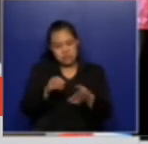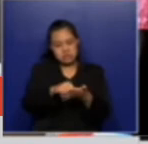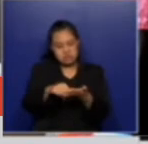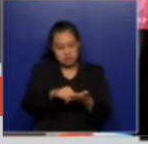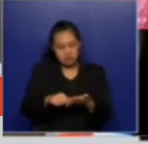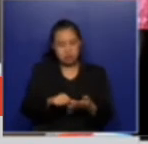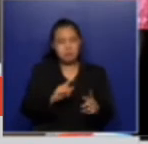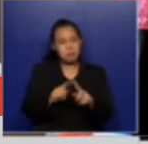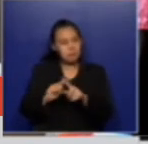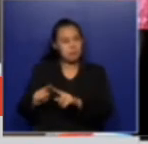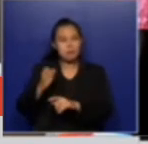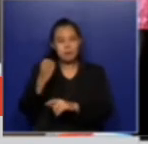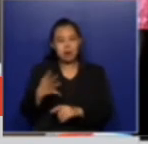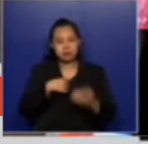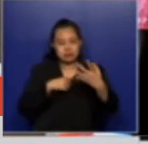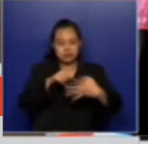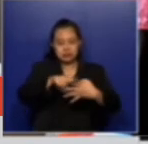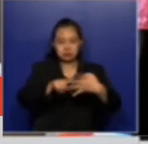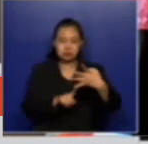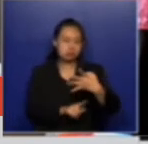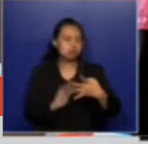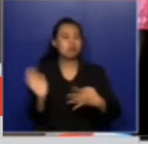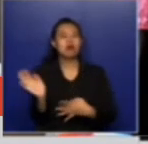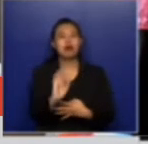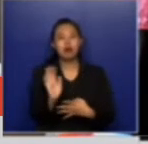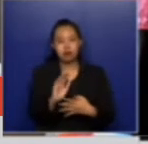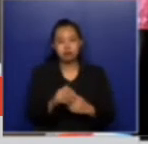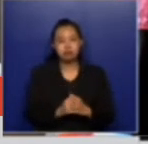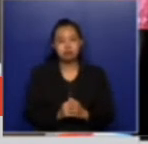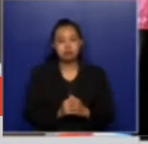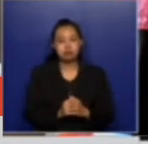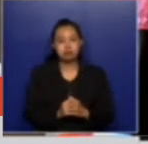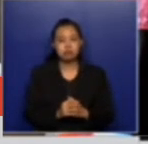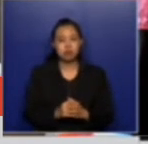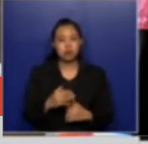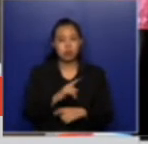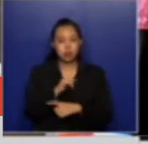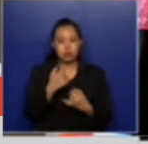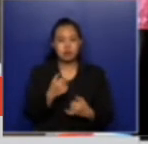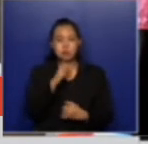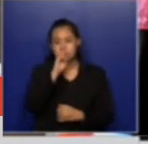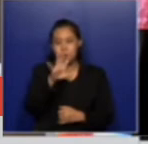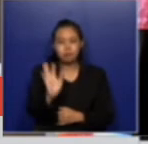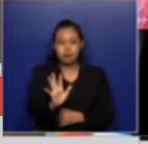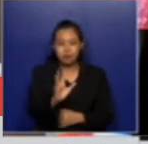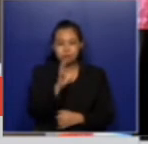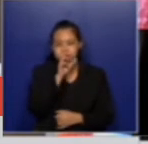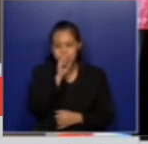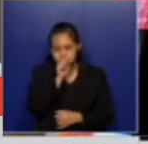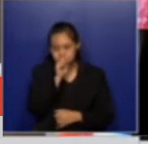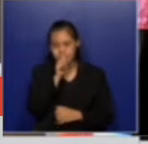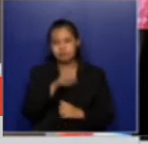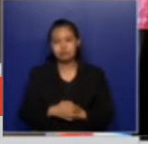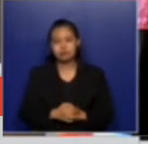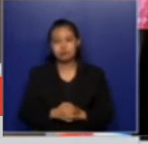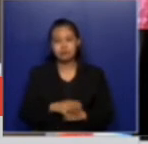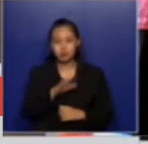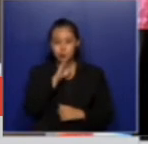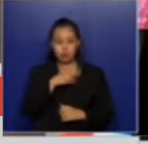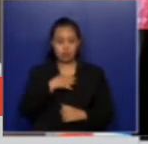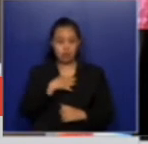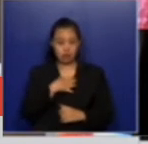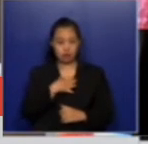ำเป็นต้องอาศัยเครื่องจักร4ตัวนี้เรามีเยอะแยะแต่ว่าวันนี้ไม่บอกถ้าอยากได้ก็เ